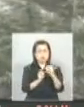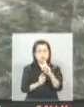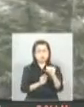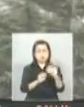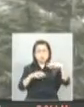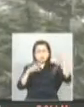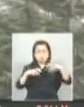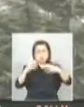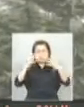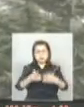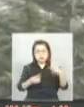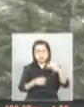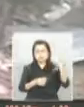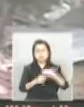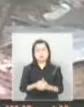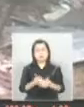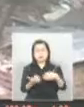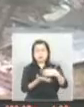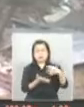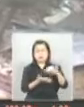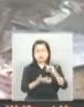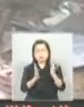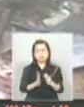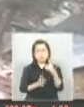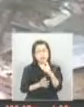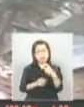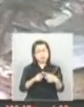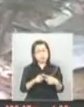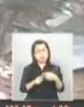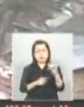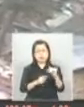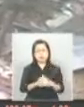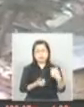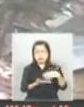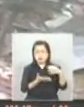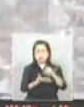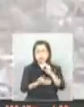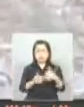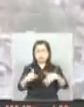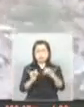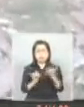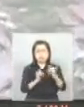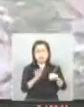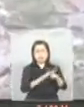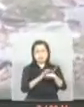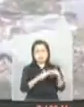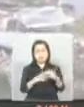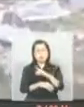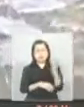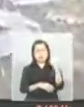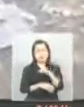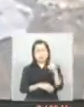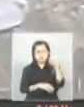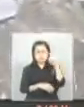กหนักอย่างต่อเนื่องแต่ยังไม่มีรายงานผู้ที่เสียชีวิตหรือบาดเจ็บมีรายงานว่าประชาชนได้อพยพออกมาตั้งแต่วันเสาร์ที่ผ่านม